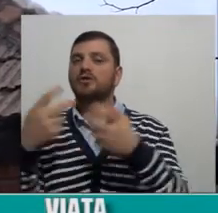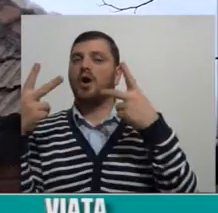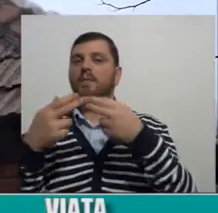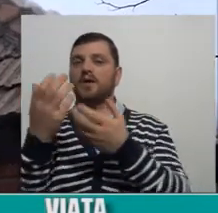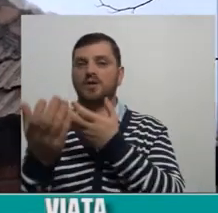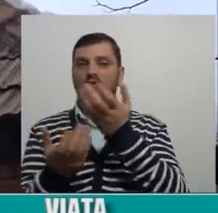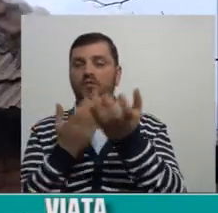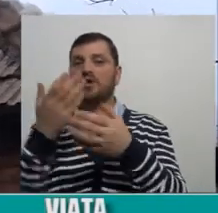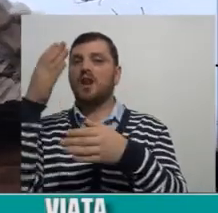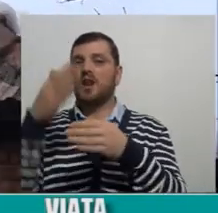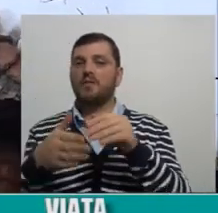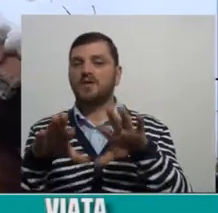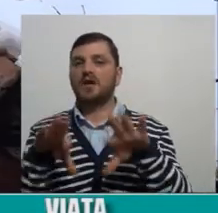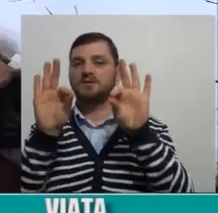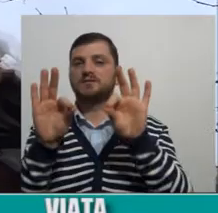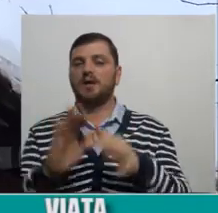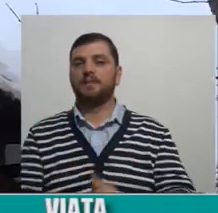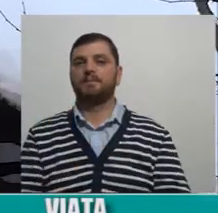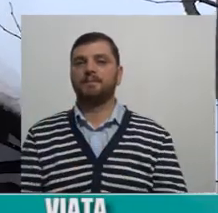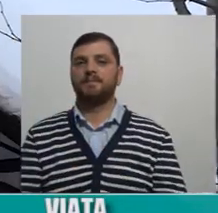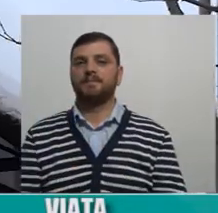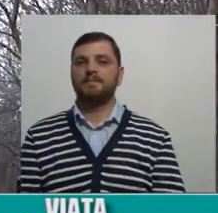să lichideze incendiul în limitele găsite.